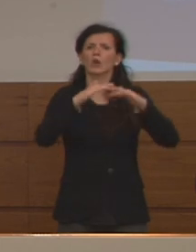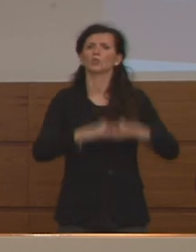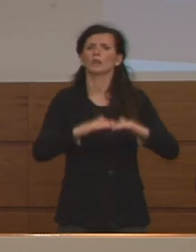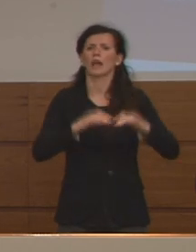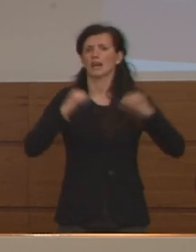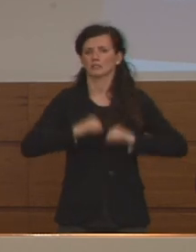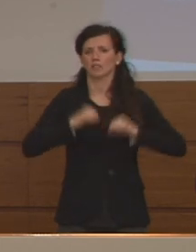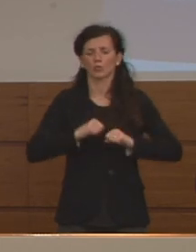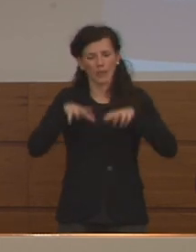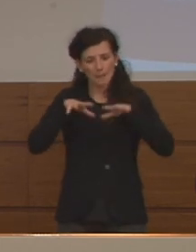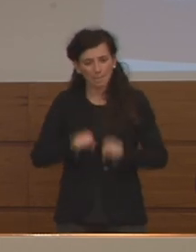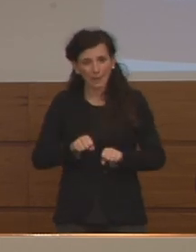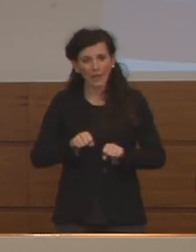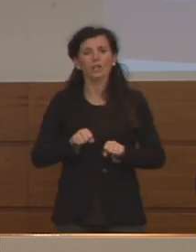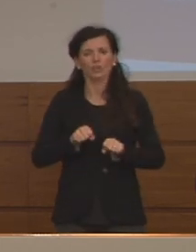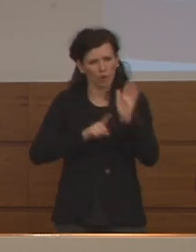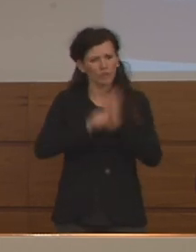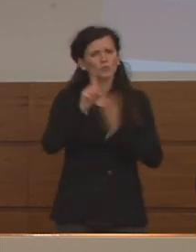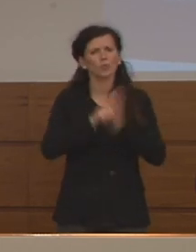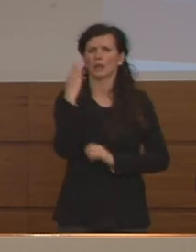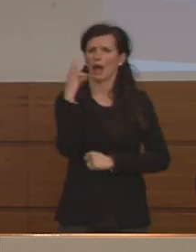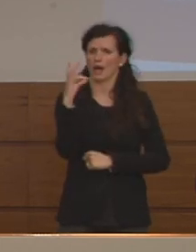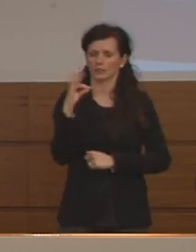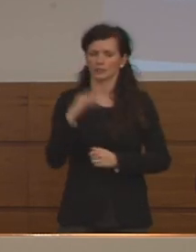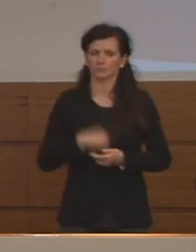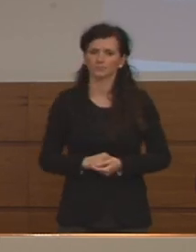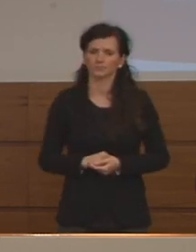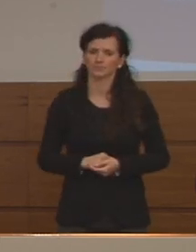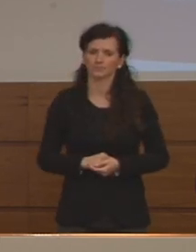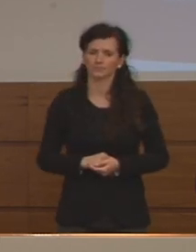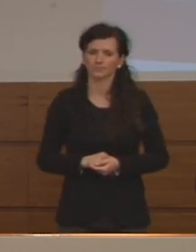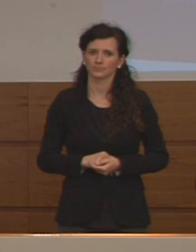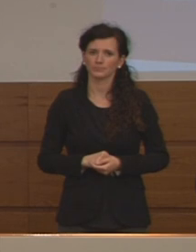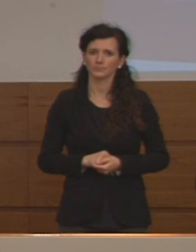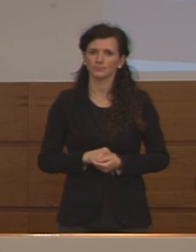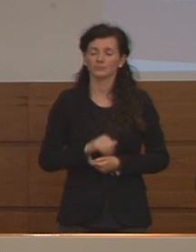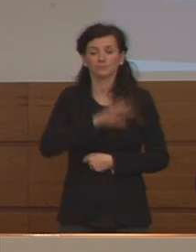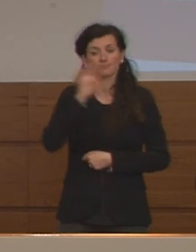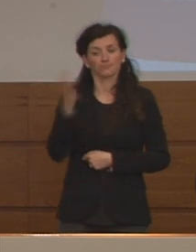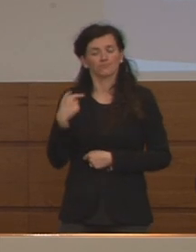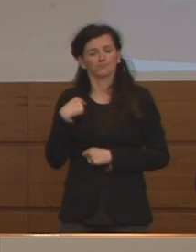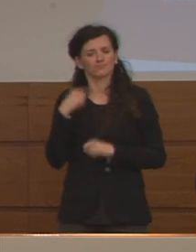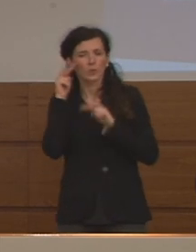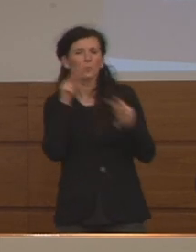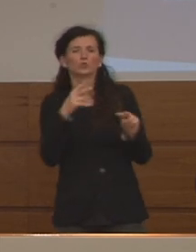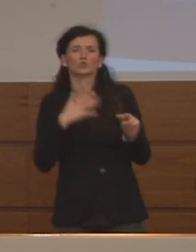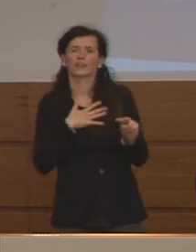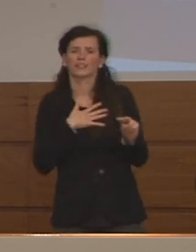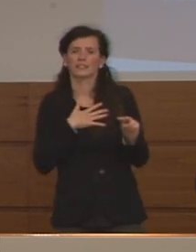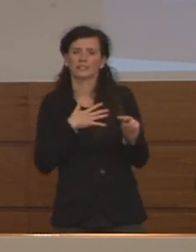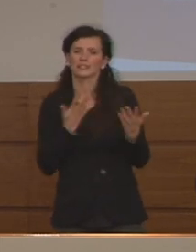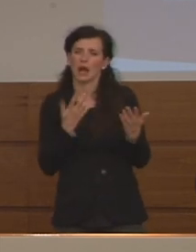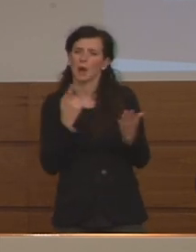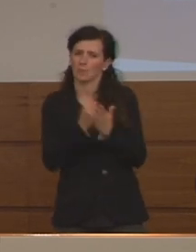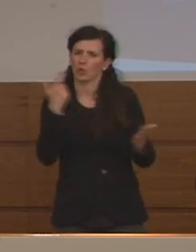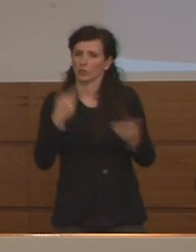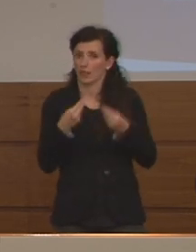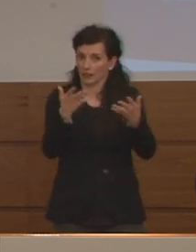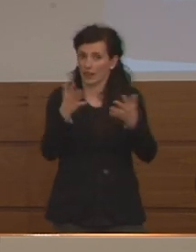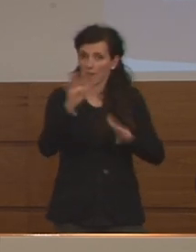ma con direi eccellenti risultati un altro punto che secondo me è importante da dare come formazione e